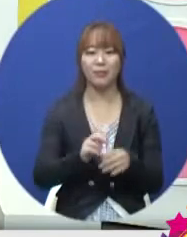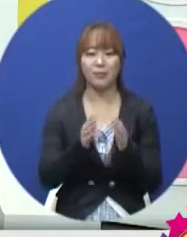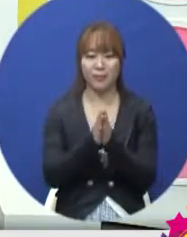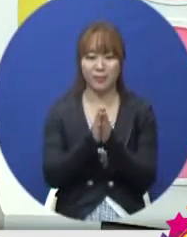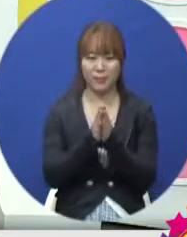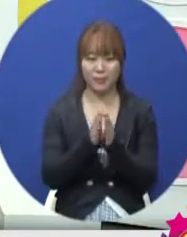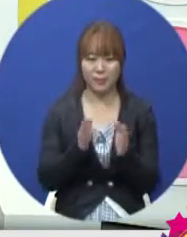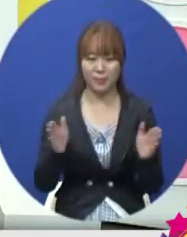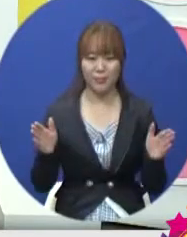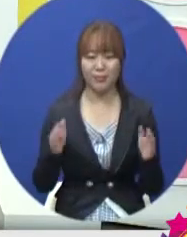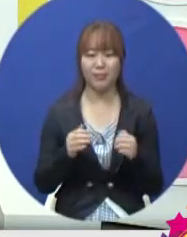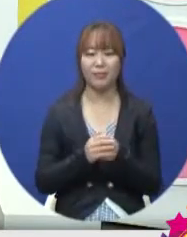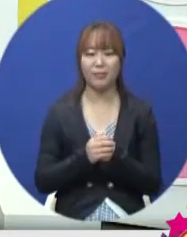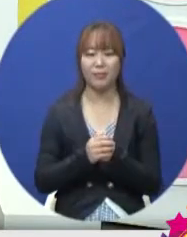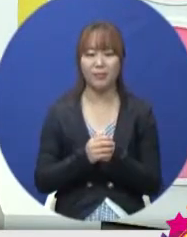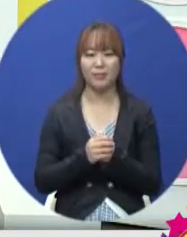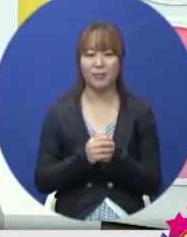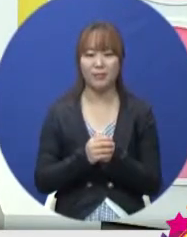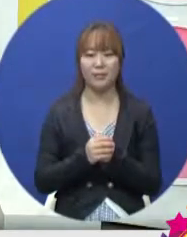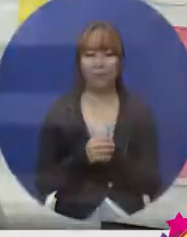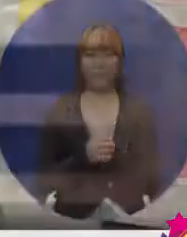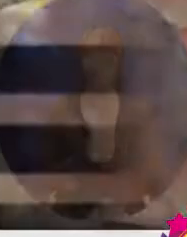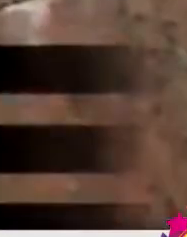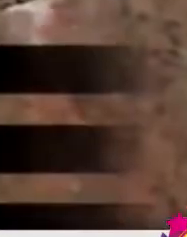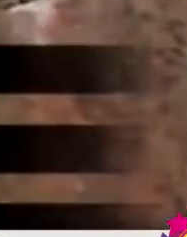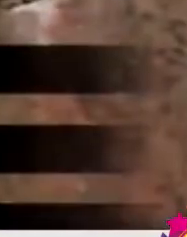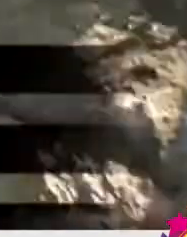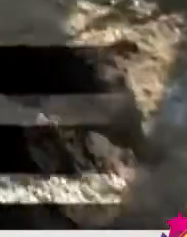부르십니다. 임진강.